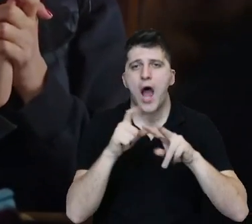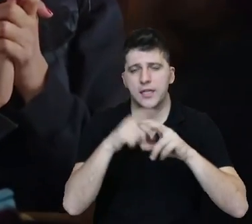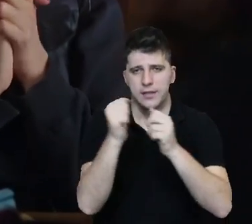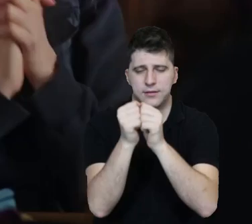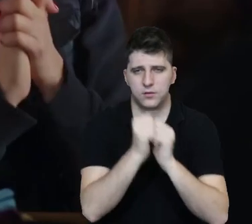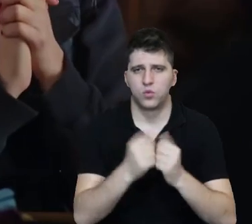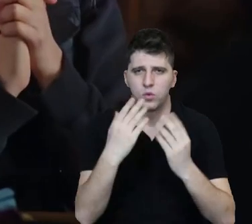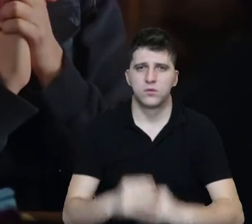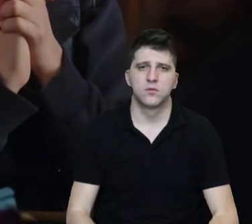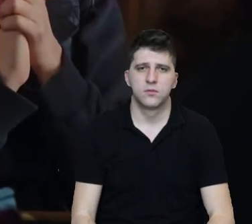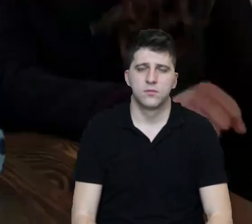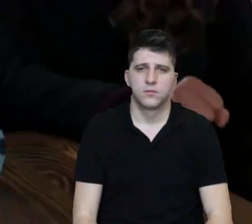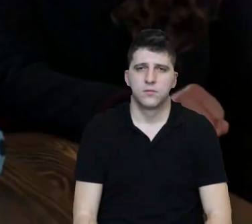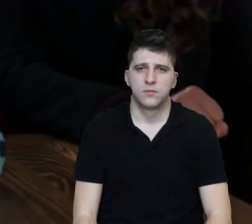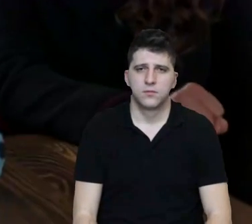yanınıza getirin.